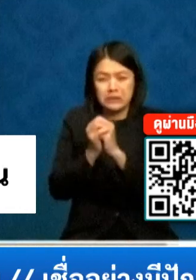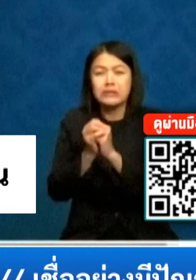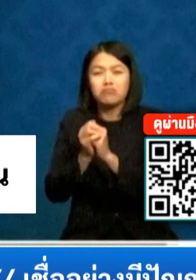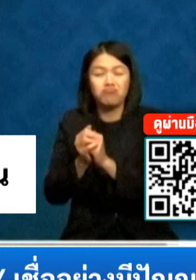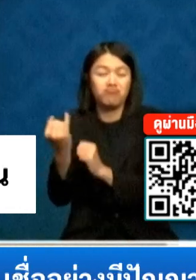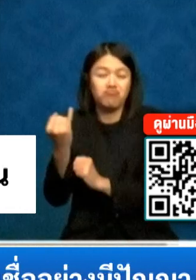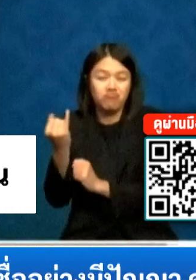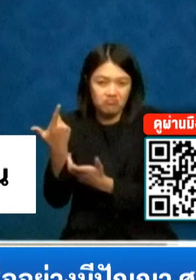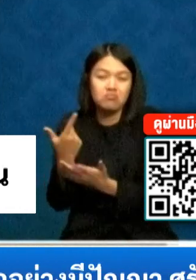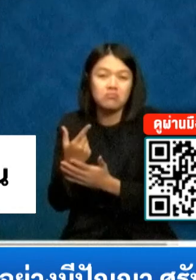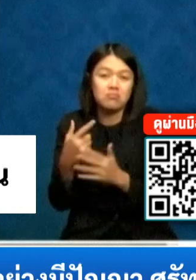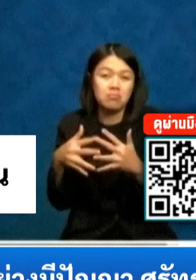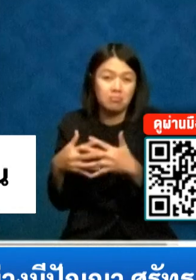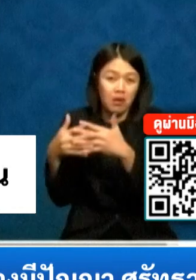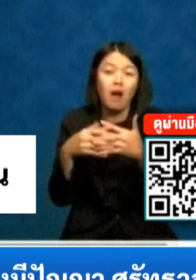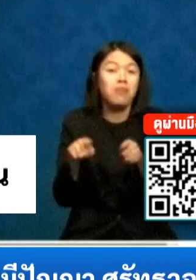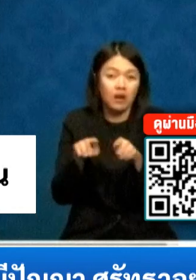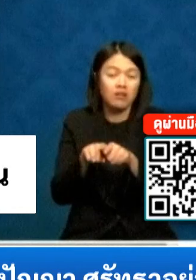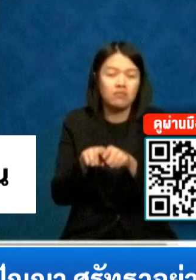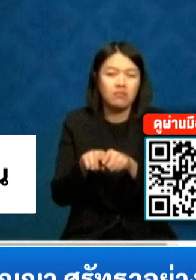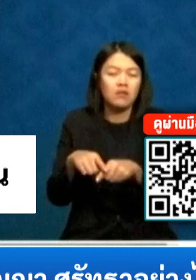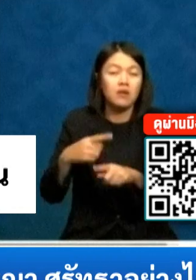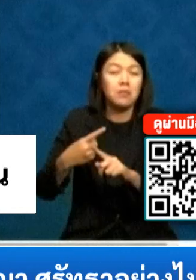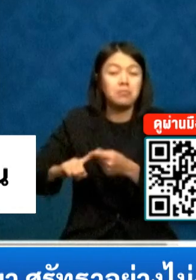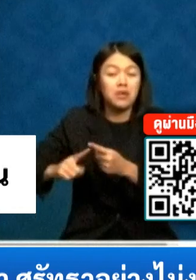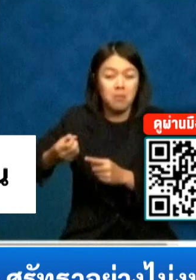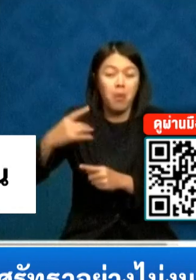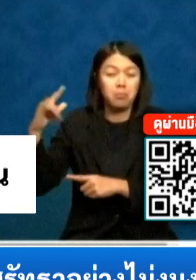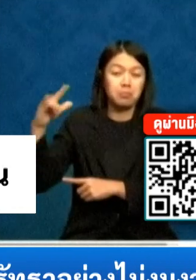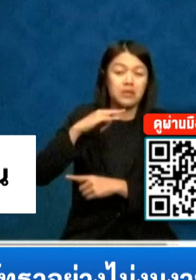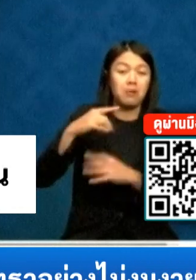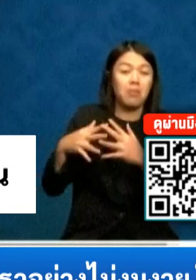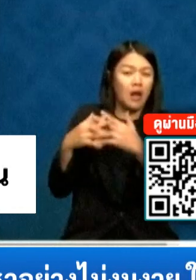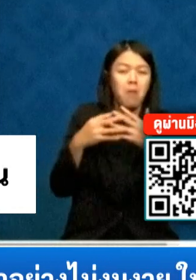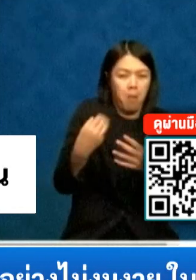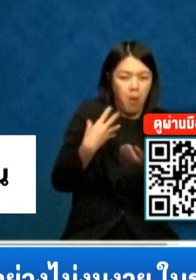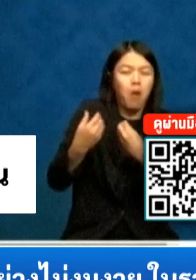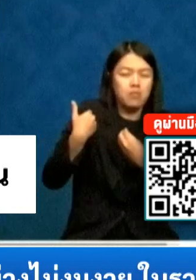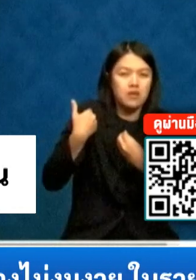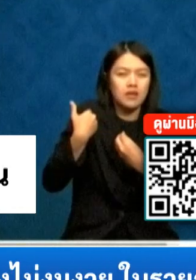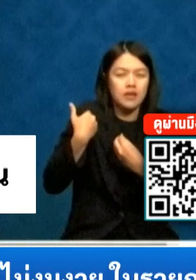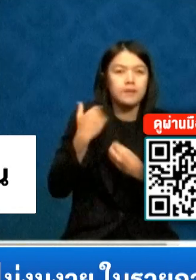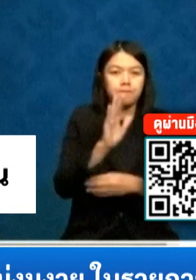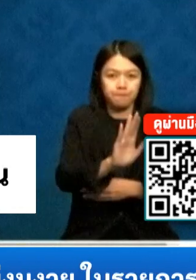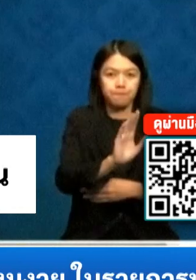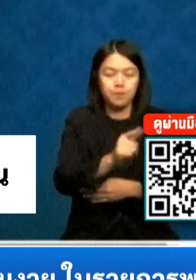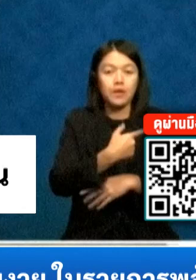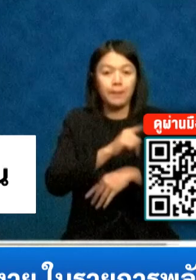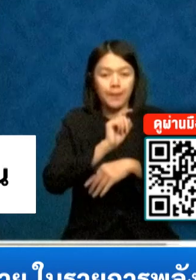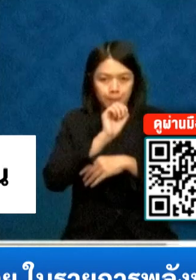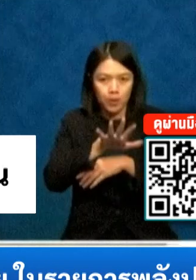อเมริกานี่เพื่อนผมมาเมื่อไม่กี่เดือนก่อแก้วไปขุดทองมานี่ยังมาบอกผมเลยว่า ครับคุณครู อเมริกายังแย่